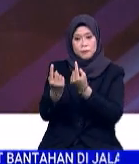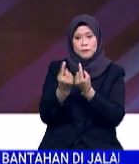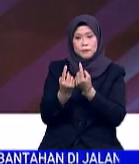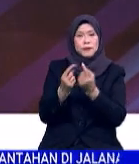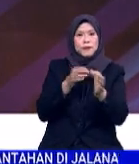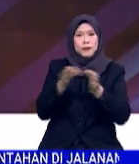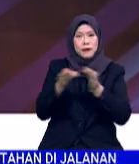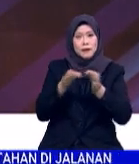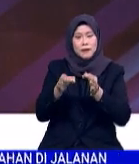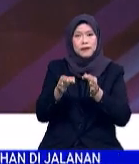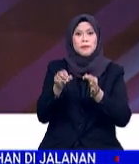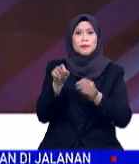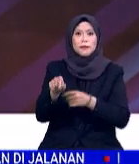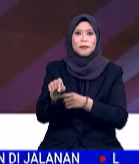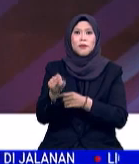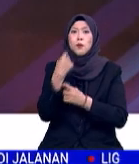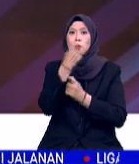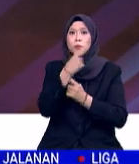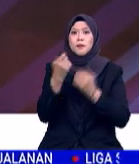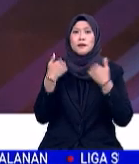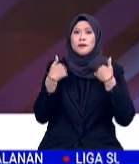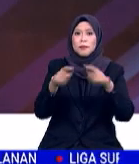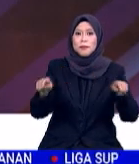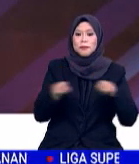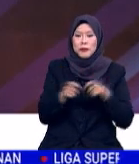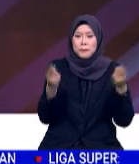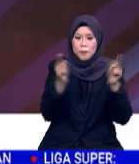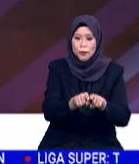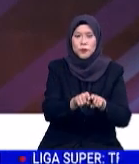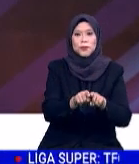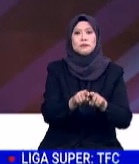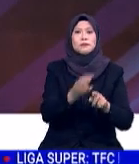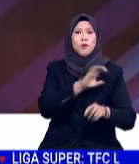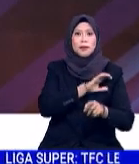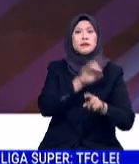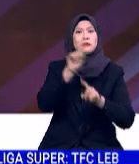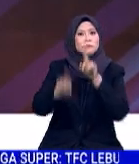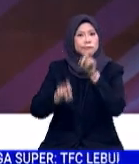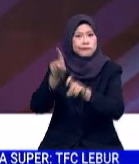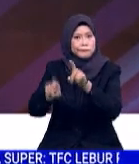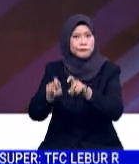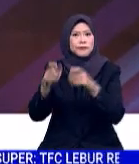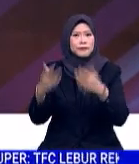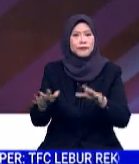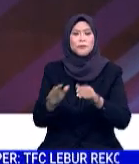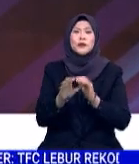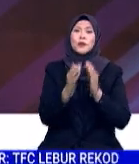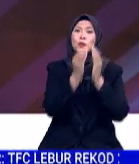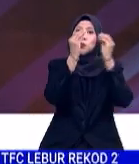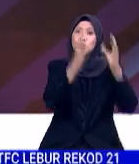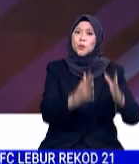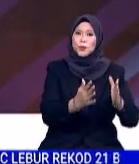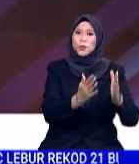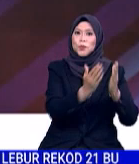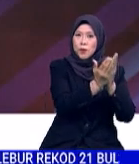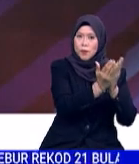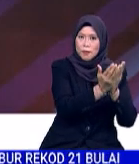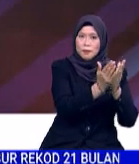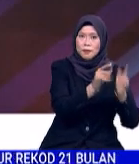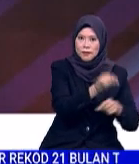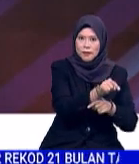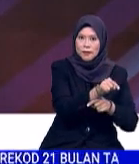daripada mereka yang berada di tempat kejadian tersebut. Ya? Kita telah pun ambil keterangan daripada guru sekolah tersebut,